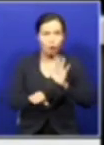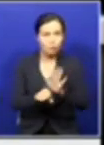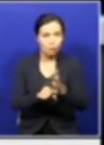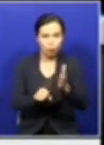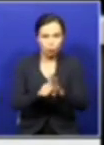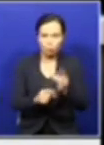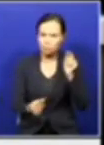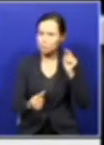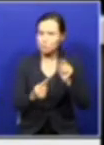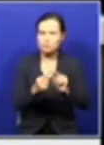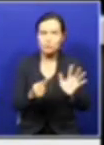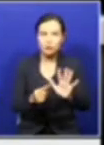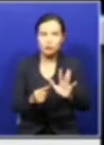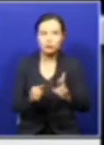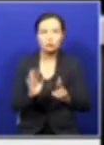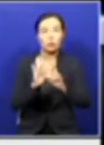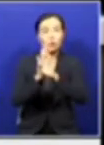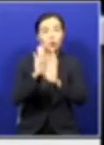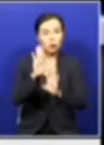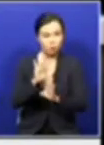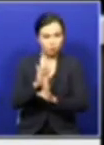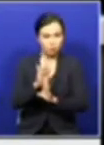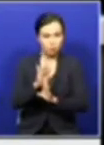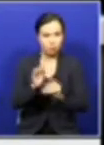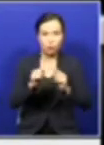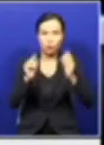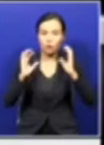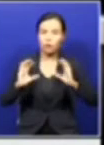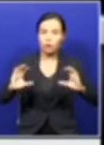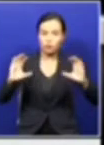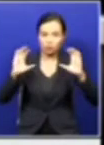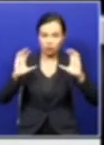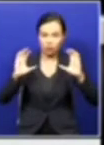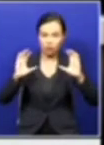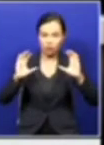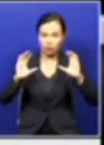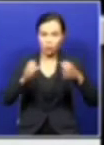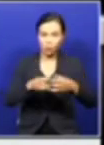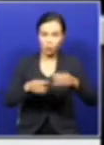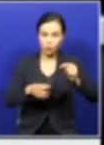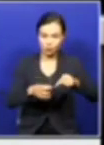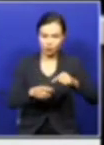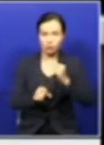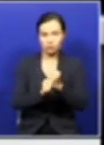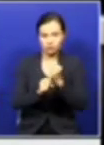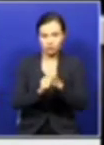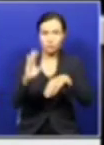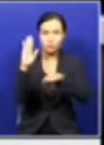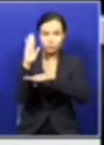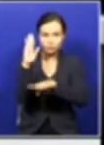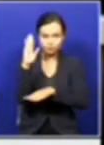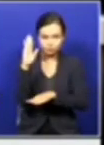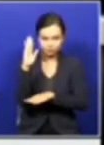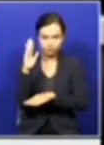ไม่ถึงในระบบที่รัฐบาลชุดนี้ได้ดำเนินการอยู่ในขณะ